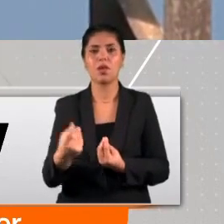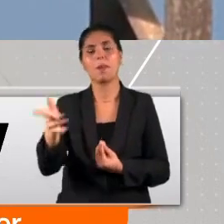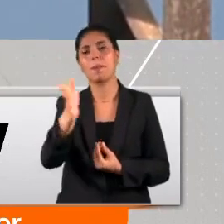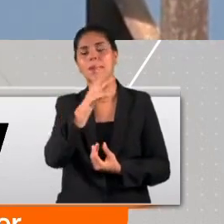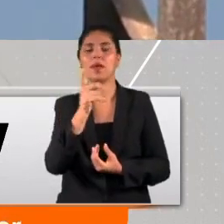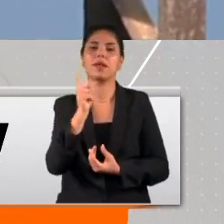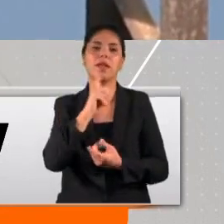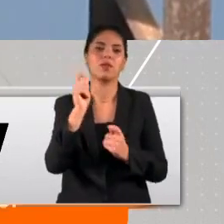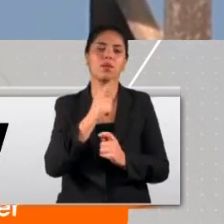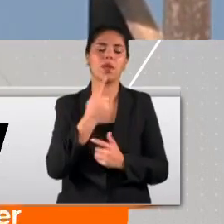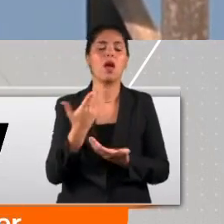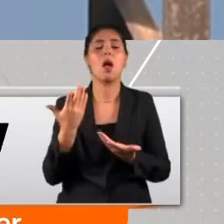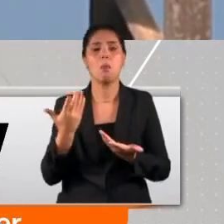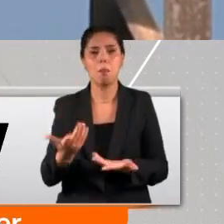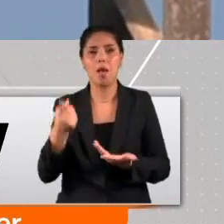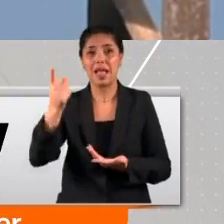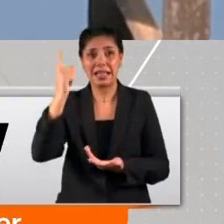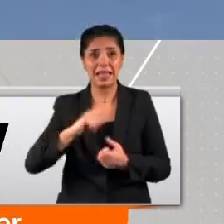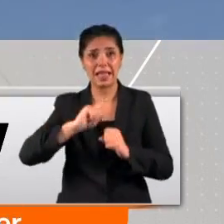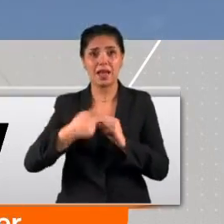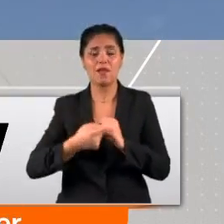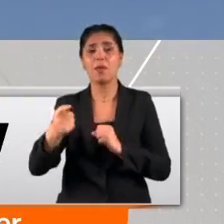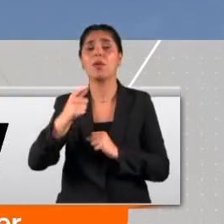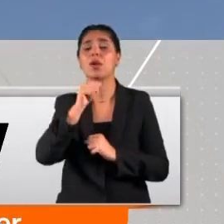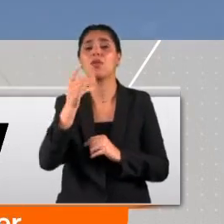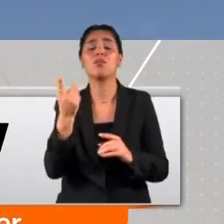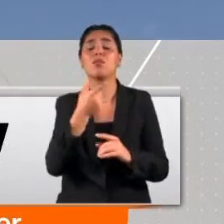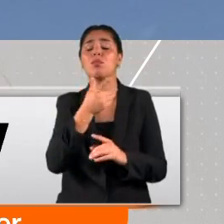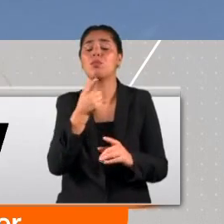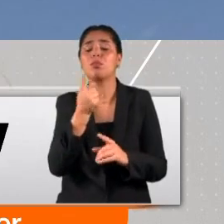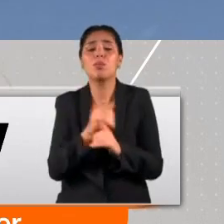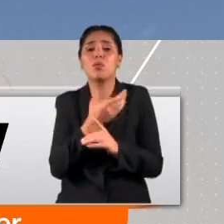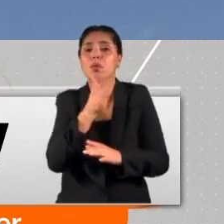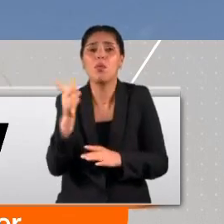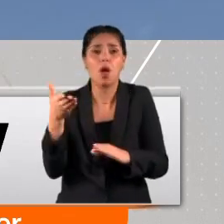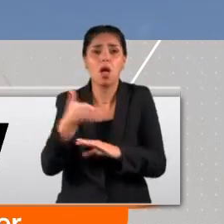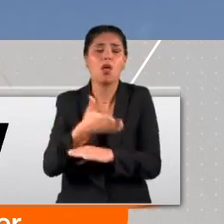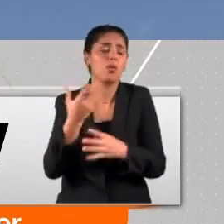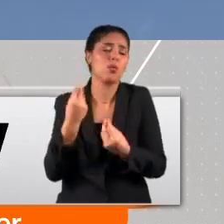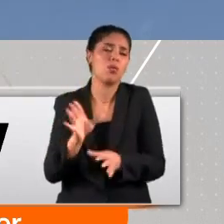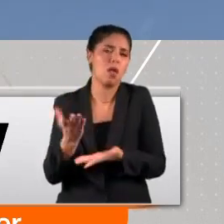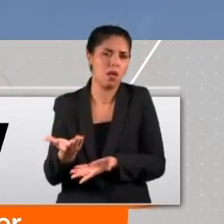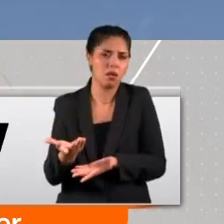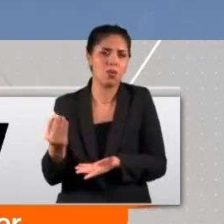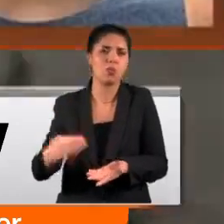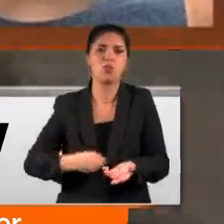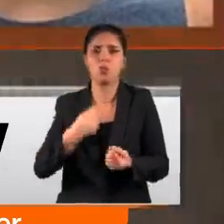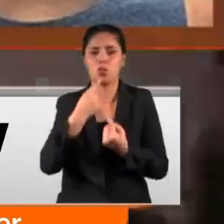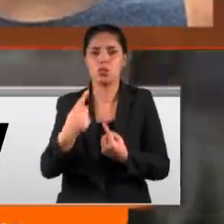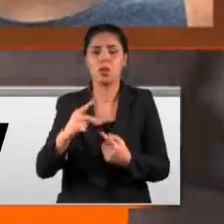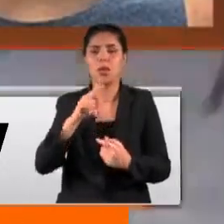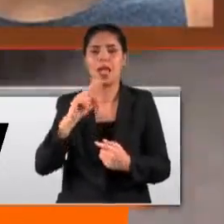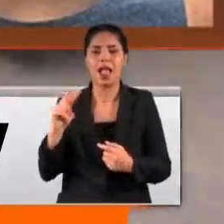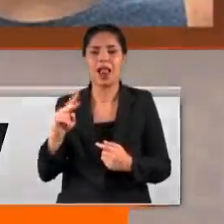da oraya indirdiler ama yani ilk haftadan hiçbir şey görmeden bunu yapamazlar zaten. Çok büyük bir şey, suç bence bu.